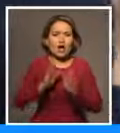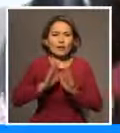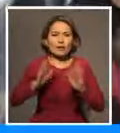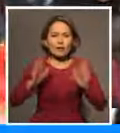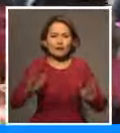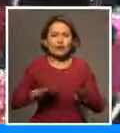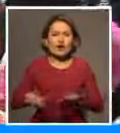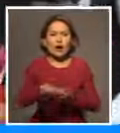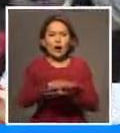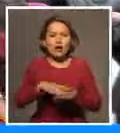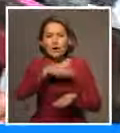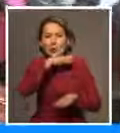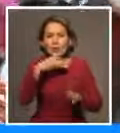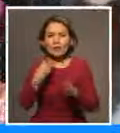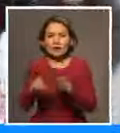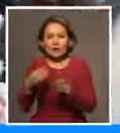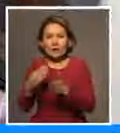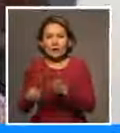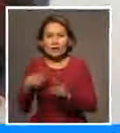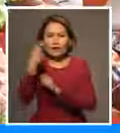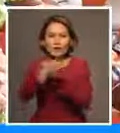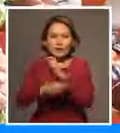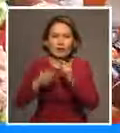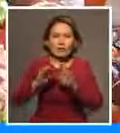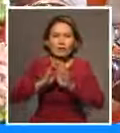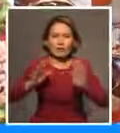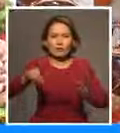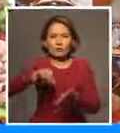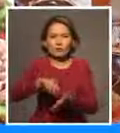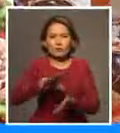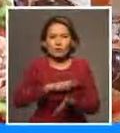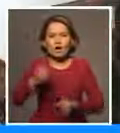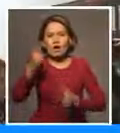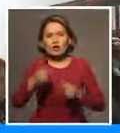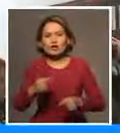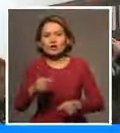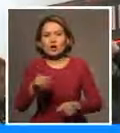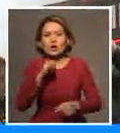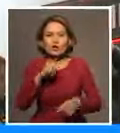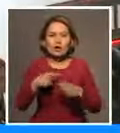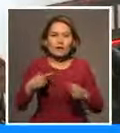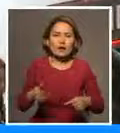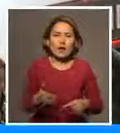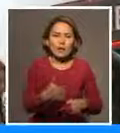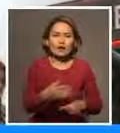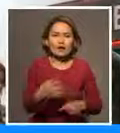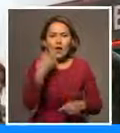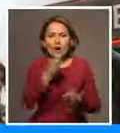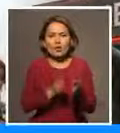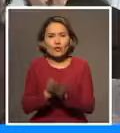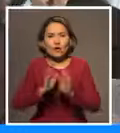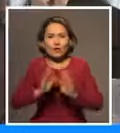Сондықтан көрмеде халық көп тұтынатын, сұранысы жоғары тауарлар таңдалынып алынды. Айталық, сүт, шұжық, балық өнімдері және көкөністер, сонымен